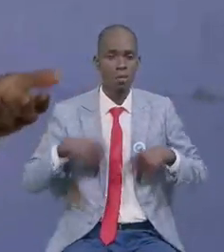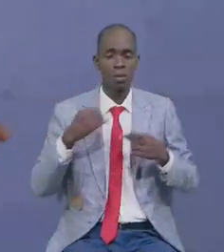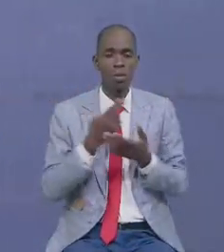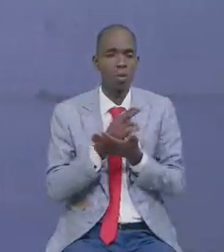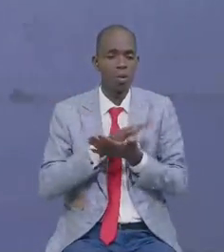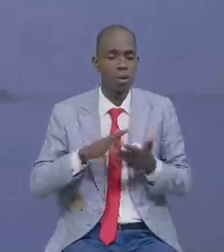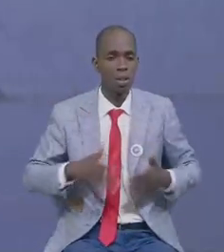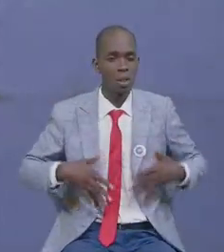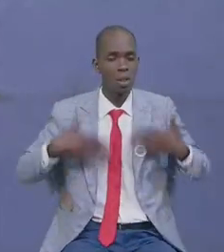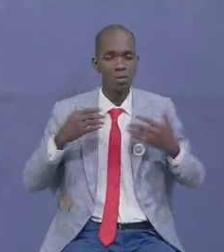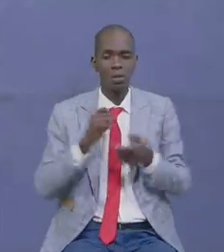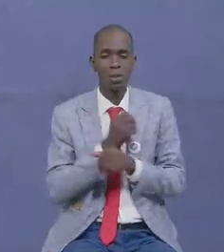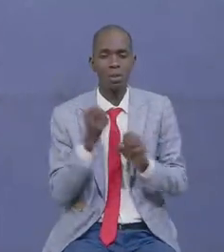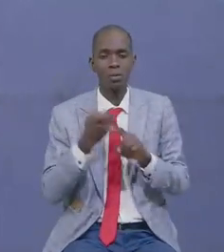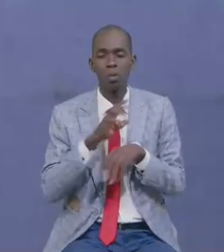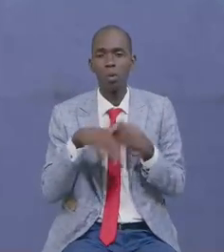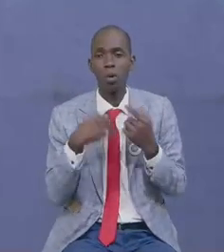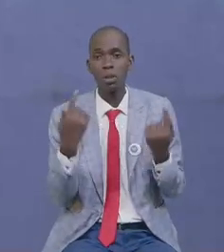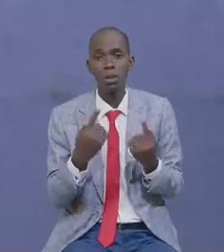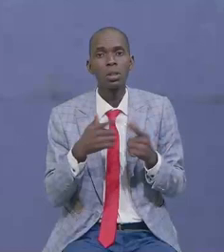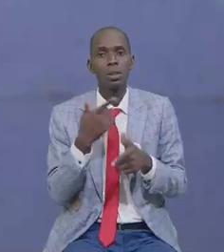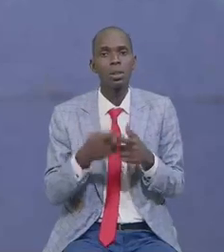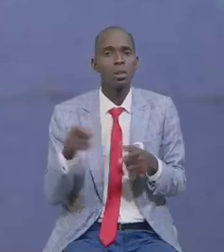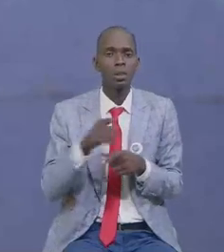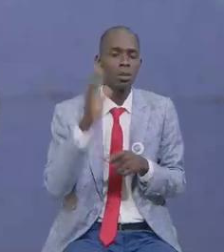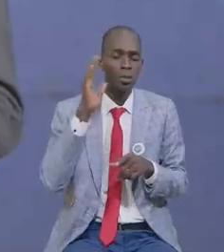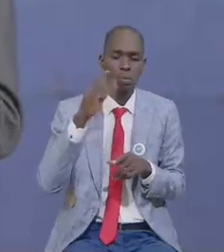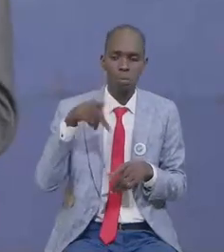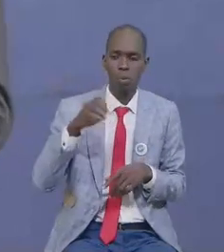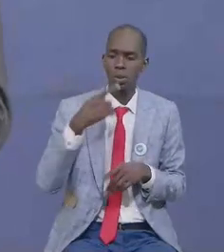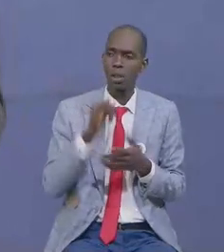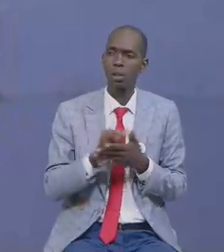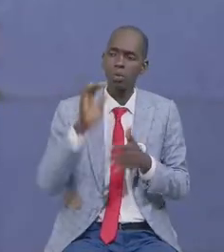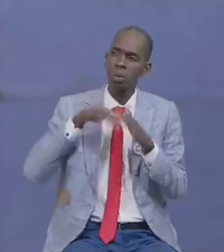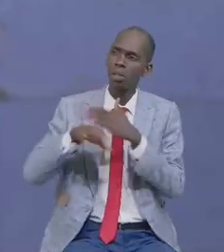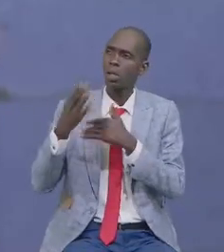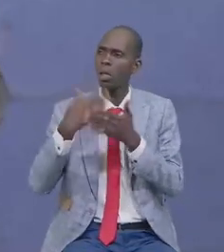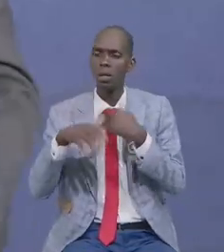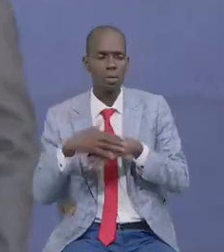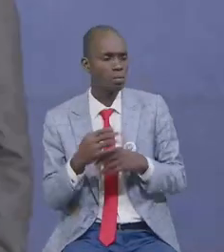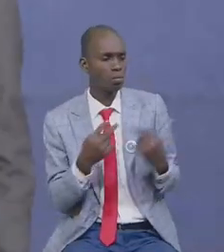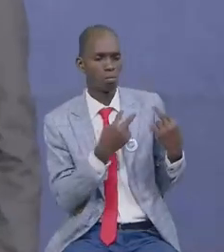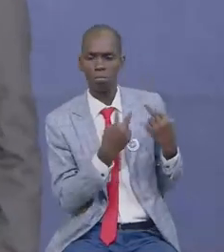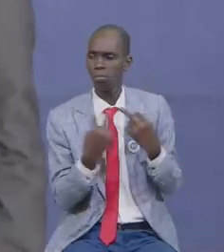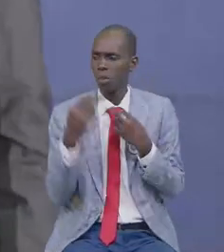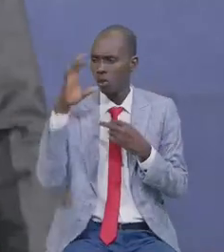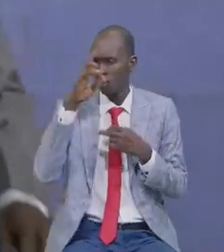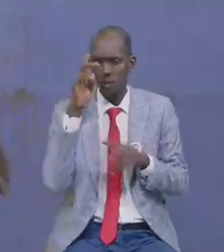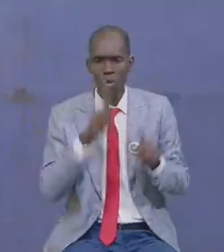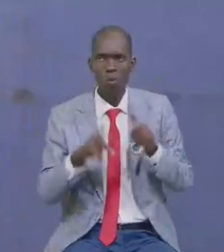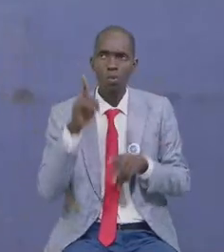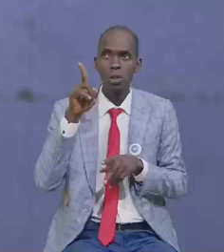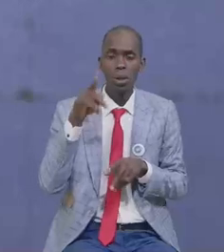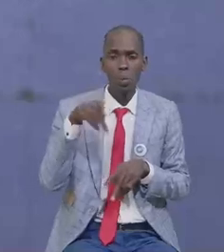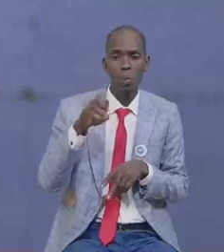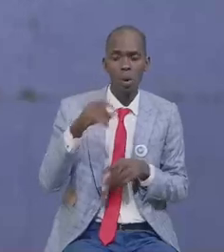iniquité, il dit, alors quand il sera au ciel, il va regarder autour. Mais où sont ceux à qui je prêchais? Et il ne les trouvera pas